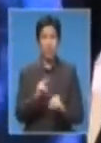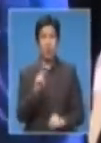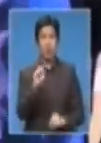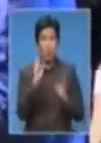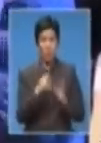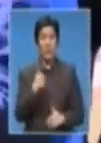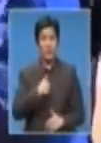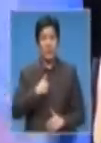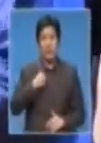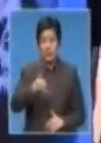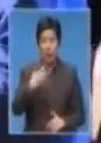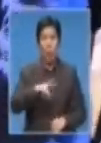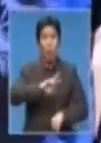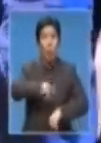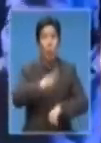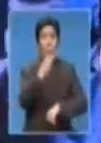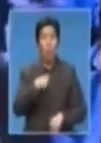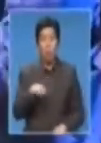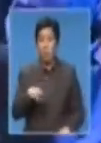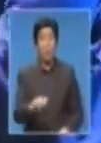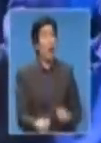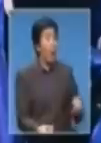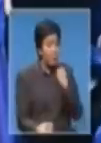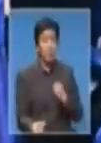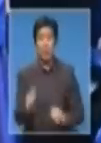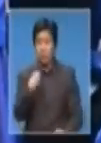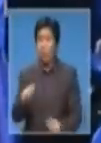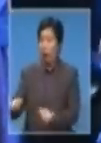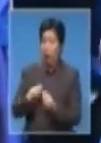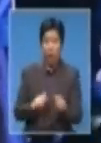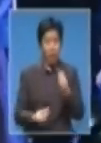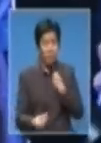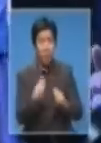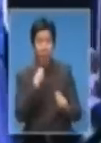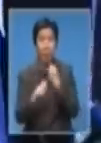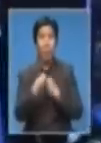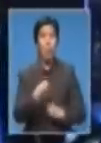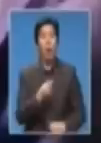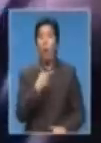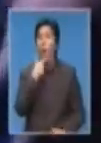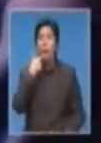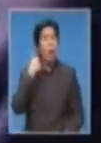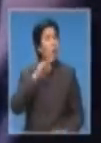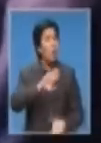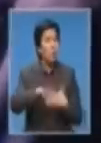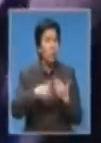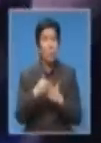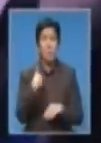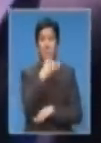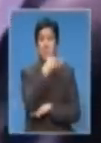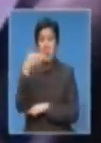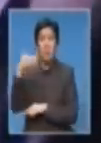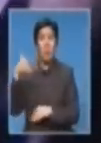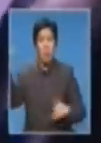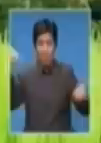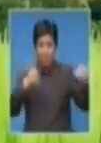ช่วยกันดูผมไปมาแล้วเดินอีก2ชั่วโมงกว่าชิมทุกร้านเลยนะอร่อยทุกร้านน่าปลื้มใจนะครับมีหลายประเทศนานาประเทศมา